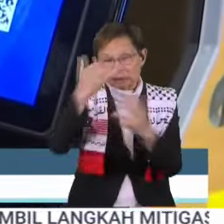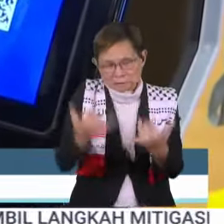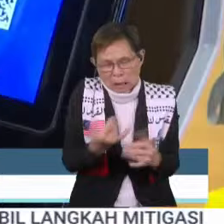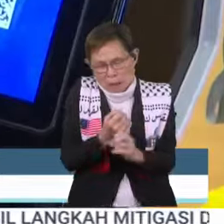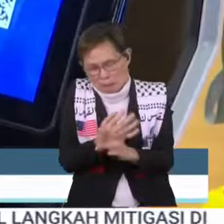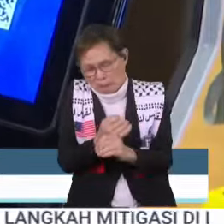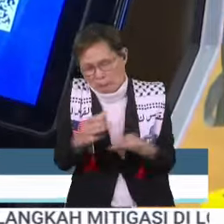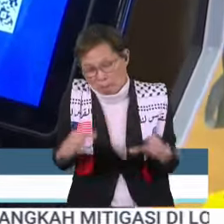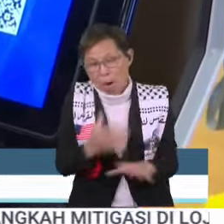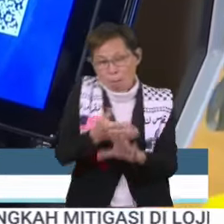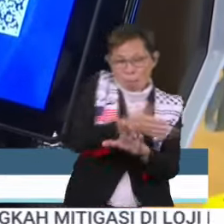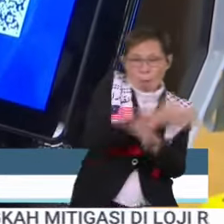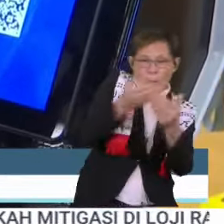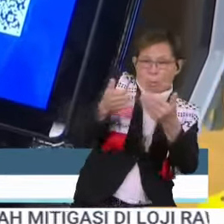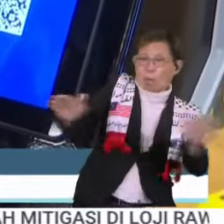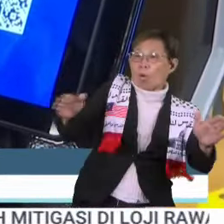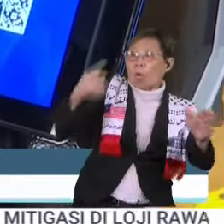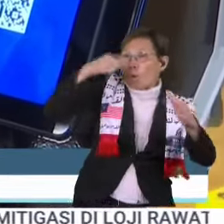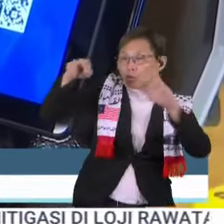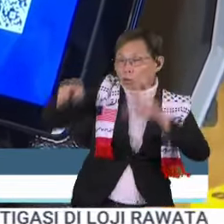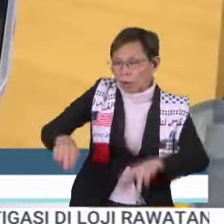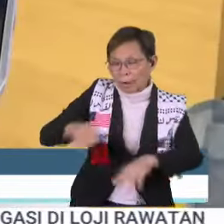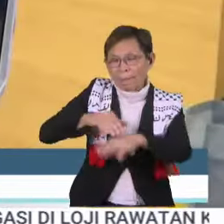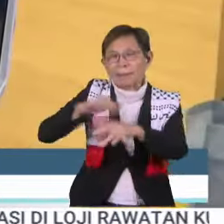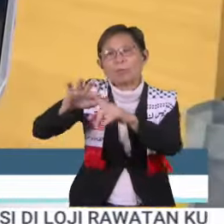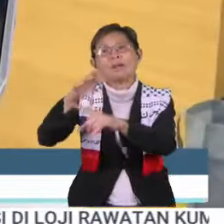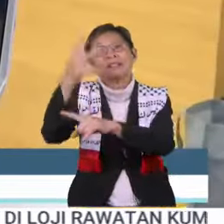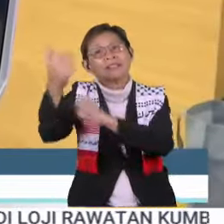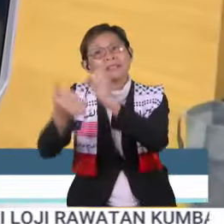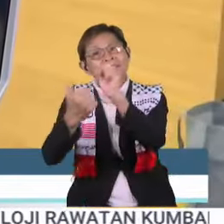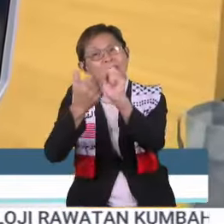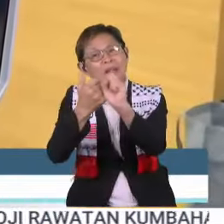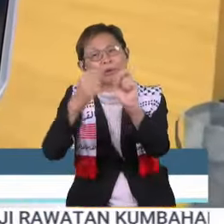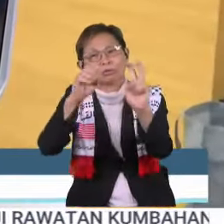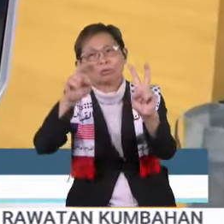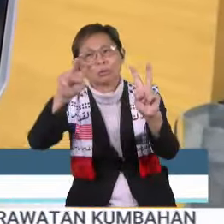dilaksanakan sebelum ia dibuka kepada umum pada Mac tahun hadapan.